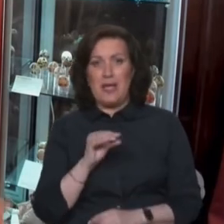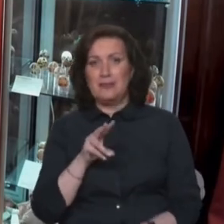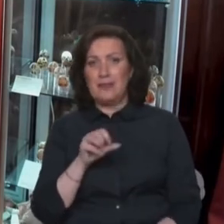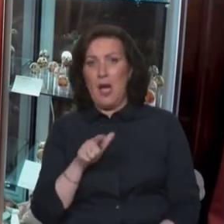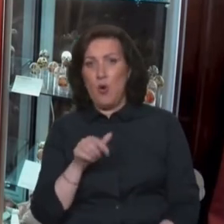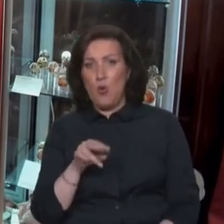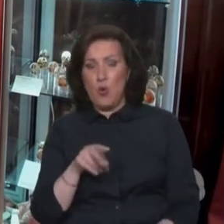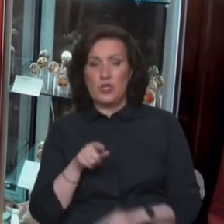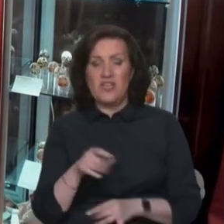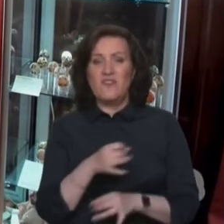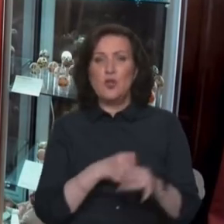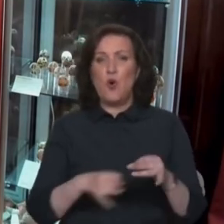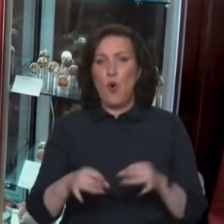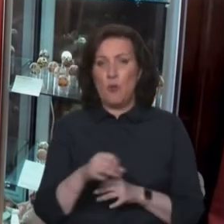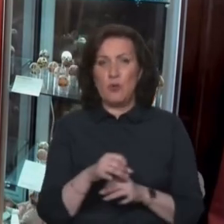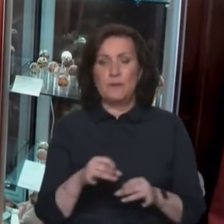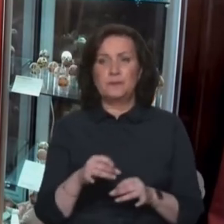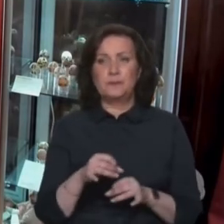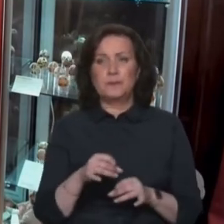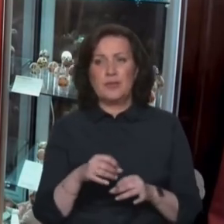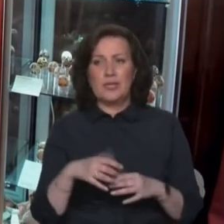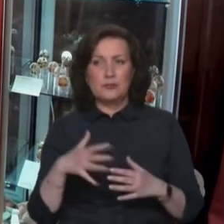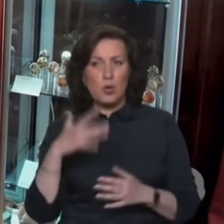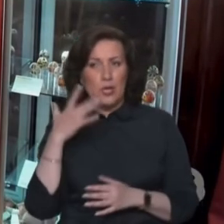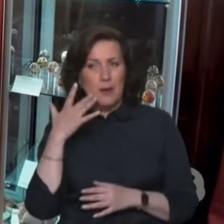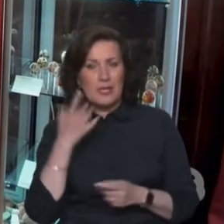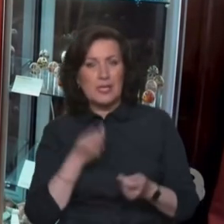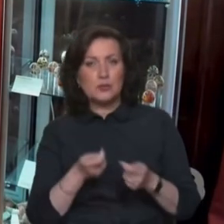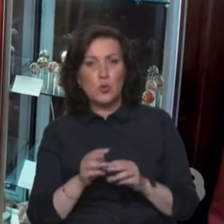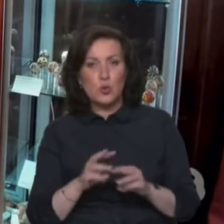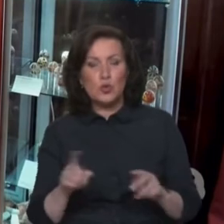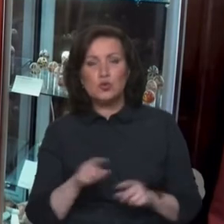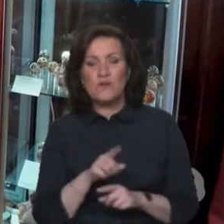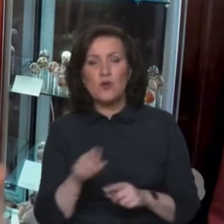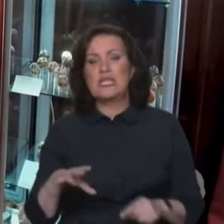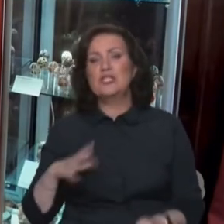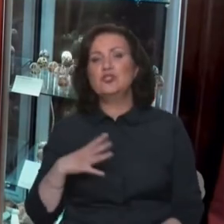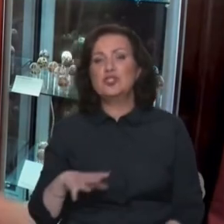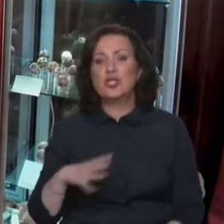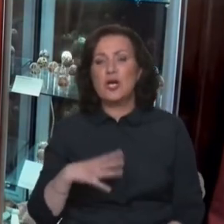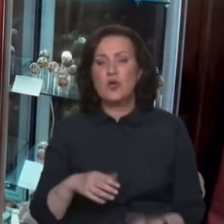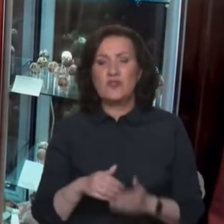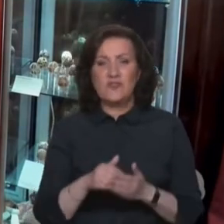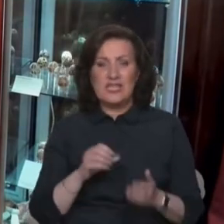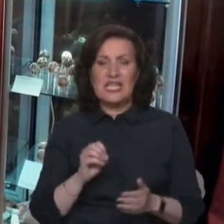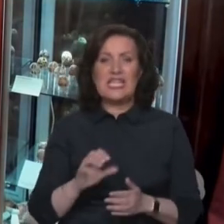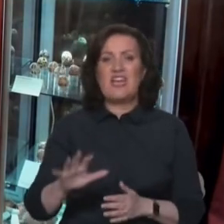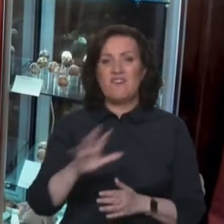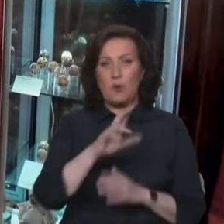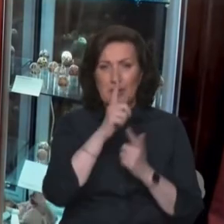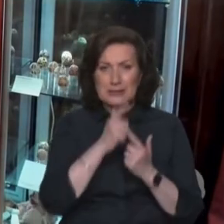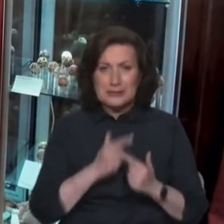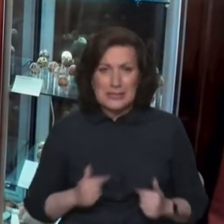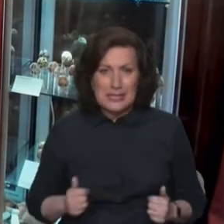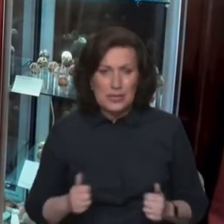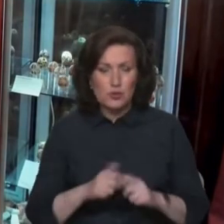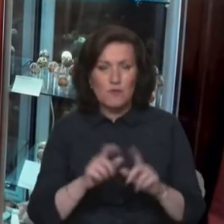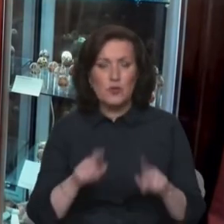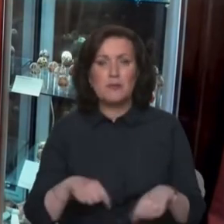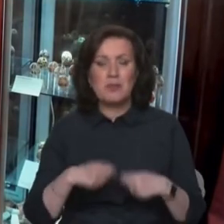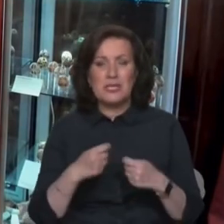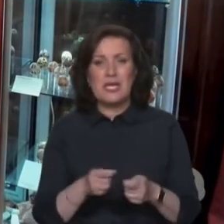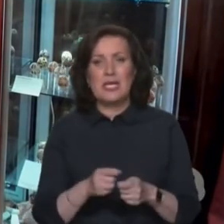і що вони обговорили з боку американського уряду, що вони чекають від європейської країни, щоб вони